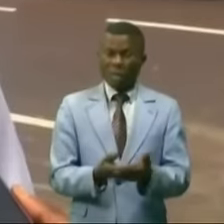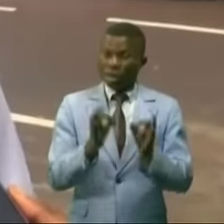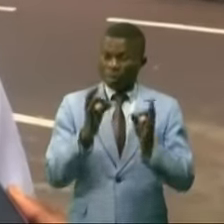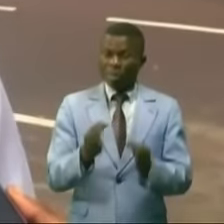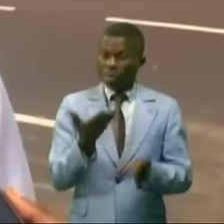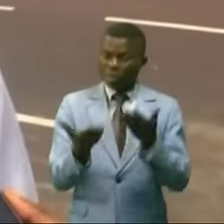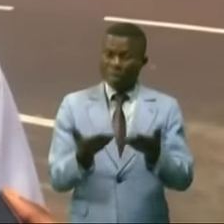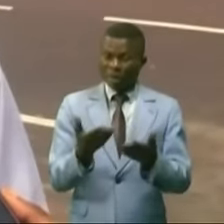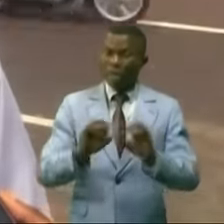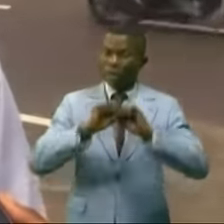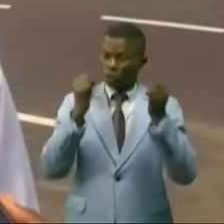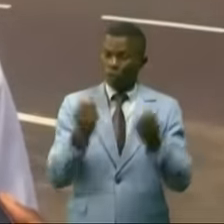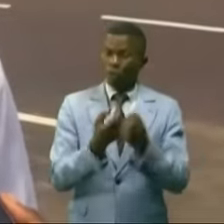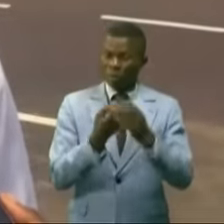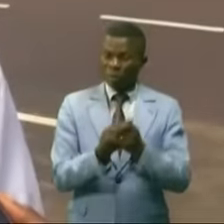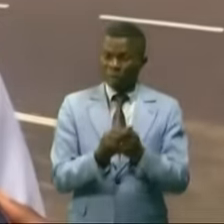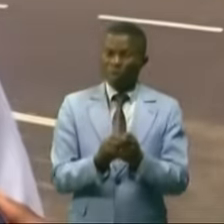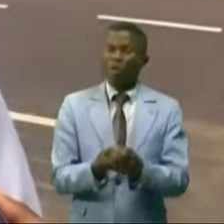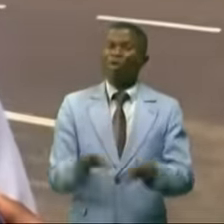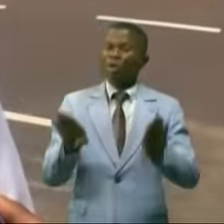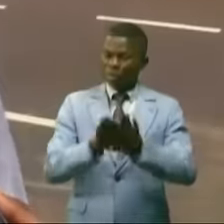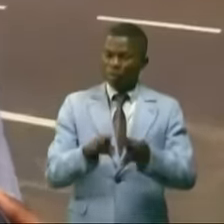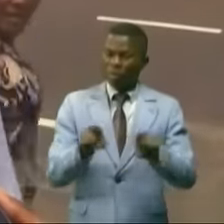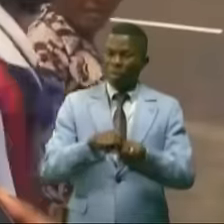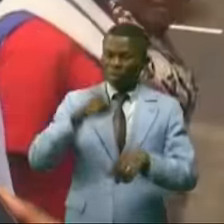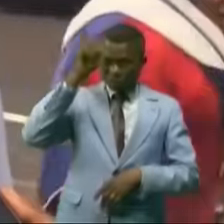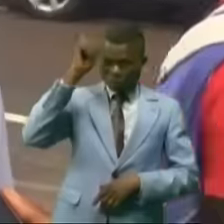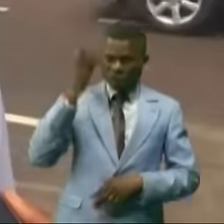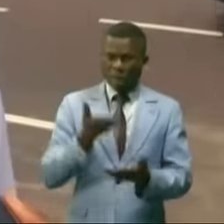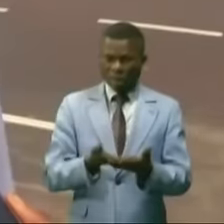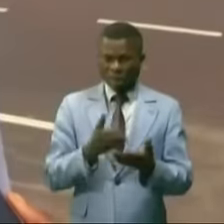sort, mais nous ne voulons pas que cela puisse arriver.